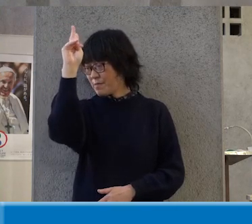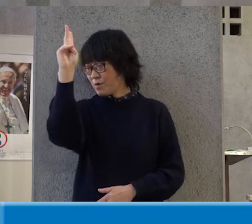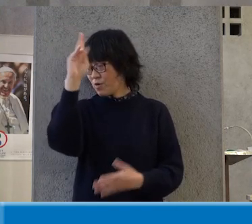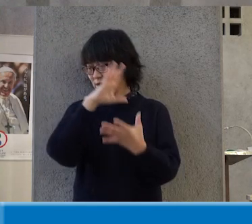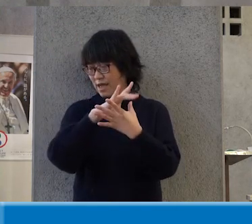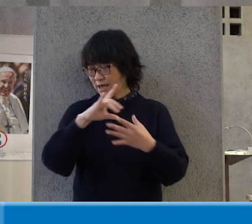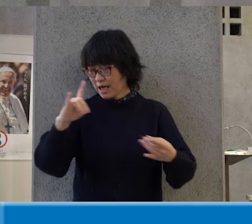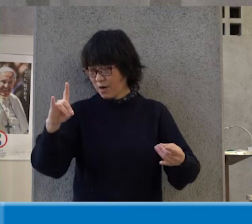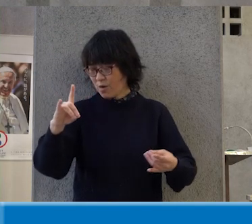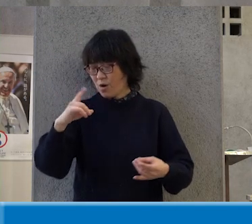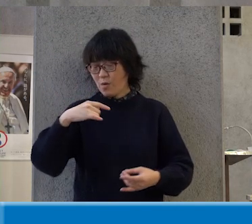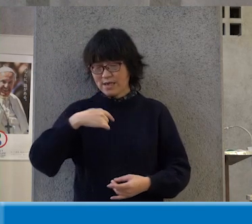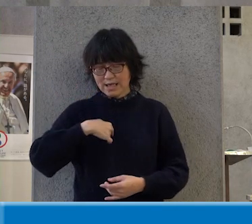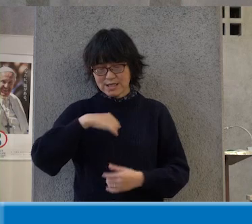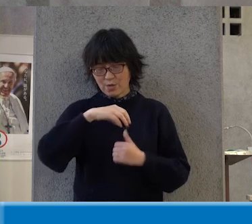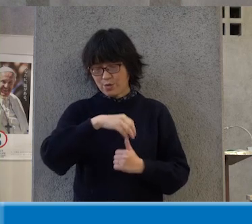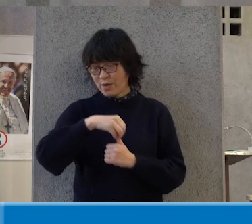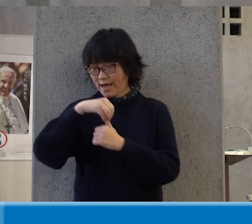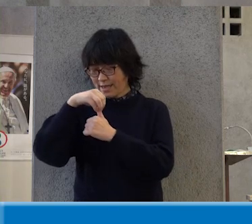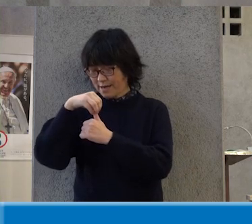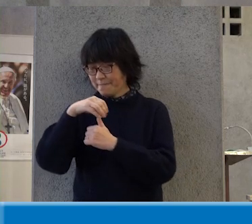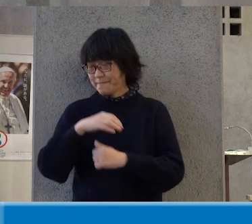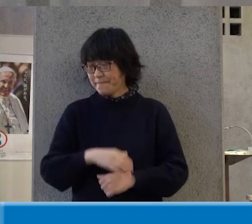の霊が私を捉えた。